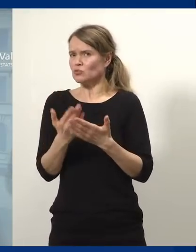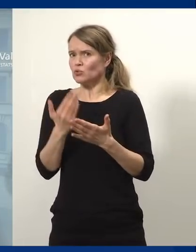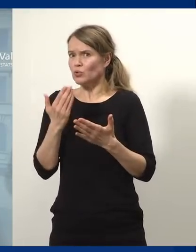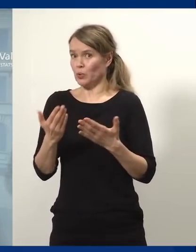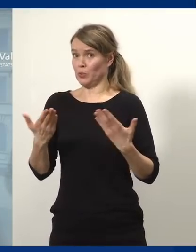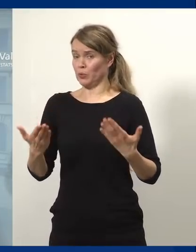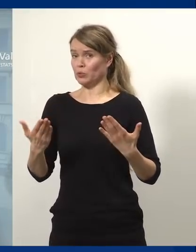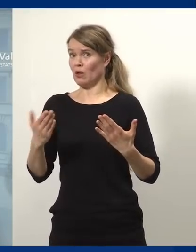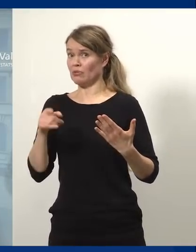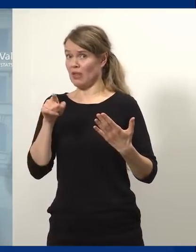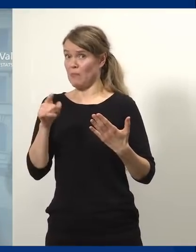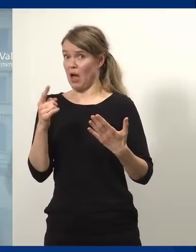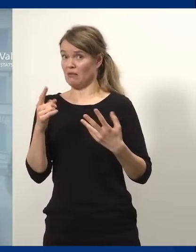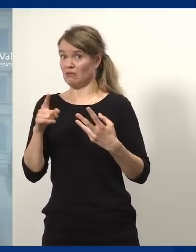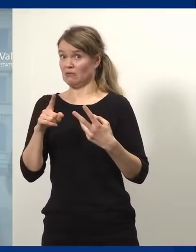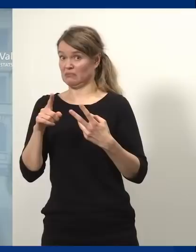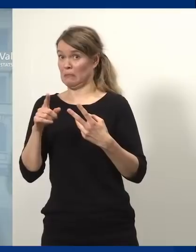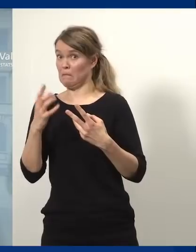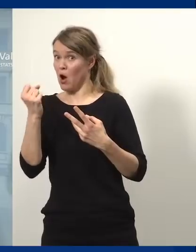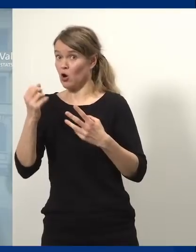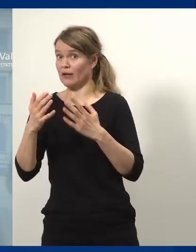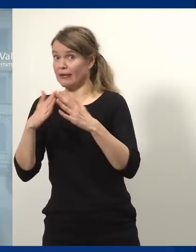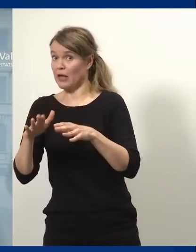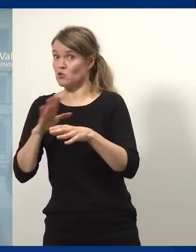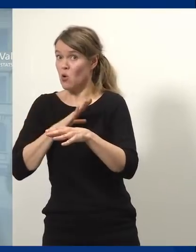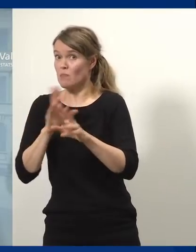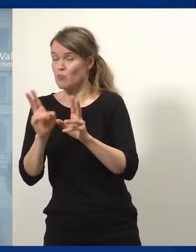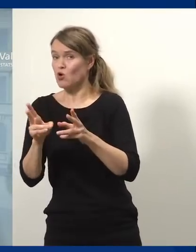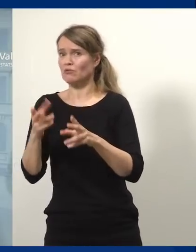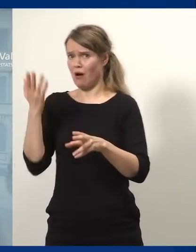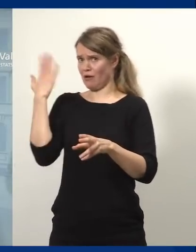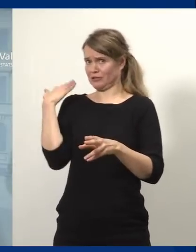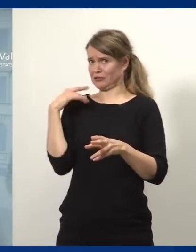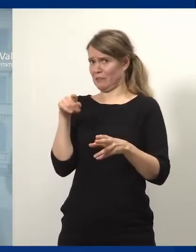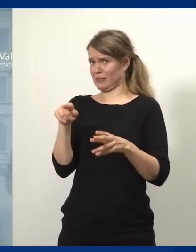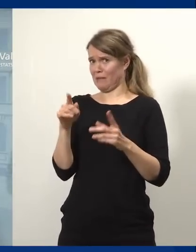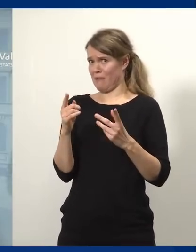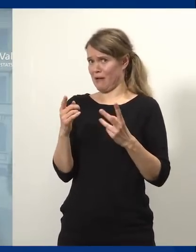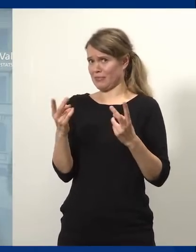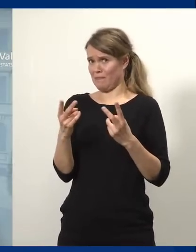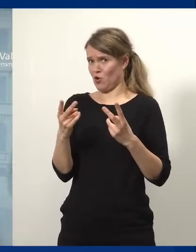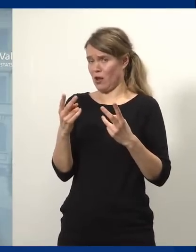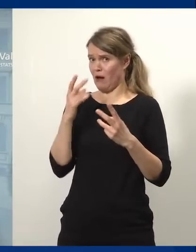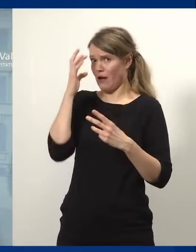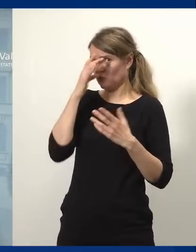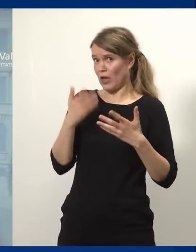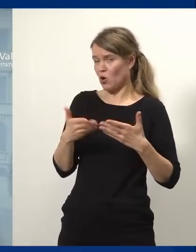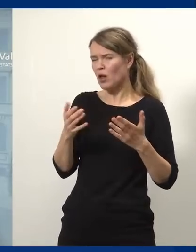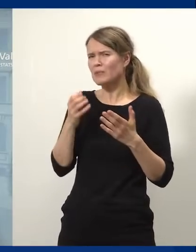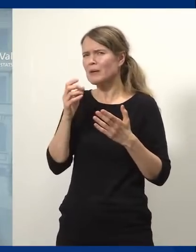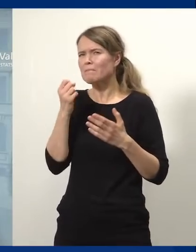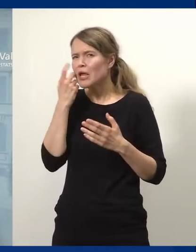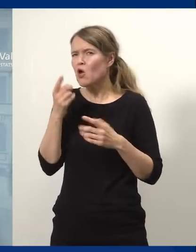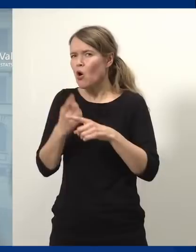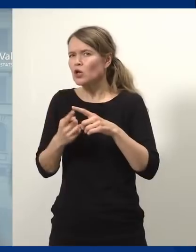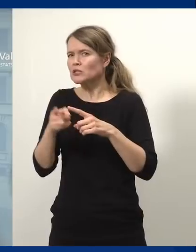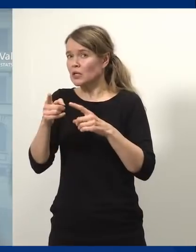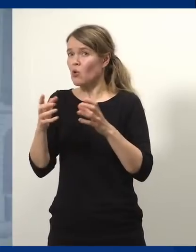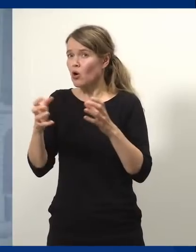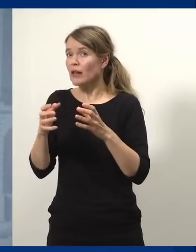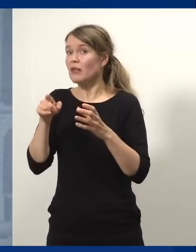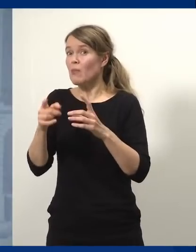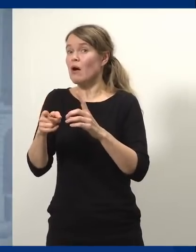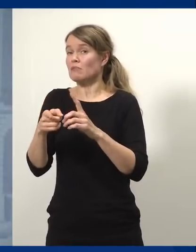aiemmin ei ole käytetty, ja millainen se konkreettisesti olisi, jos sitä tarvitaan? Kiitos. Meillä oli viime keväänä